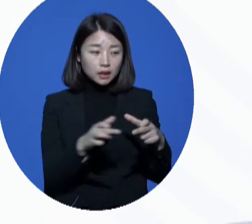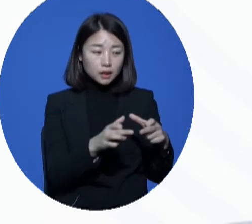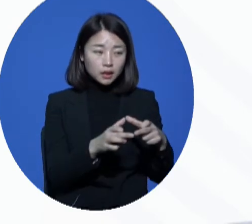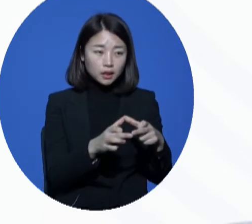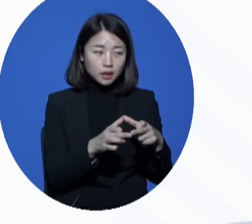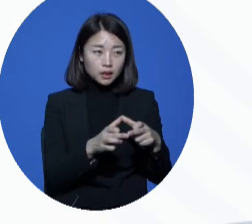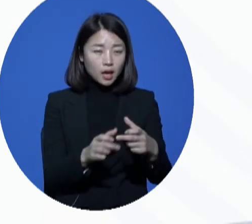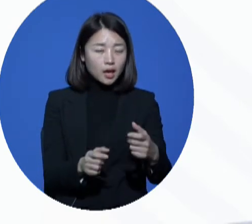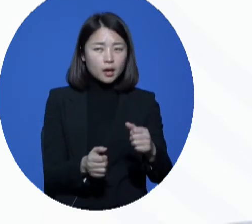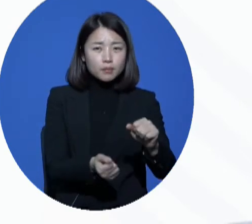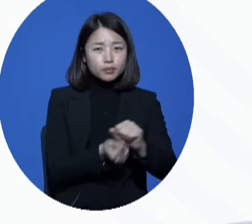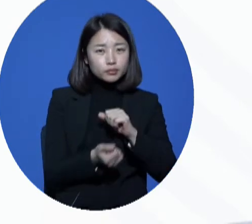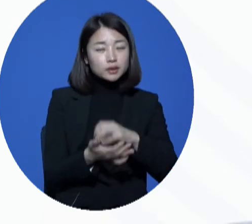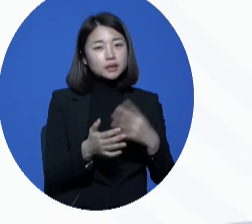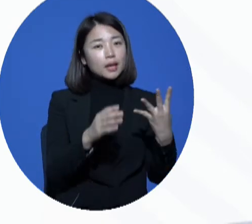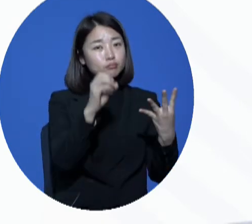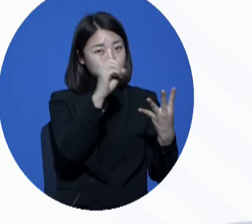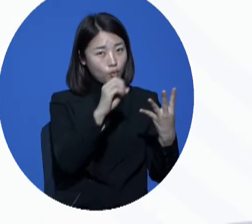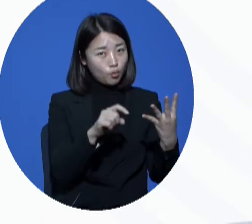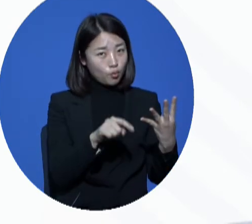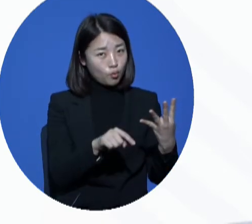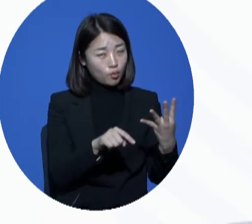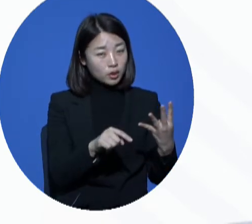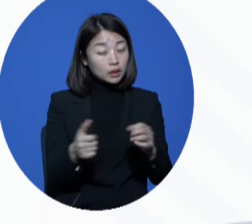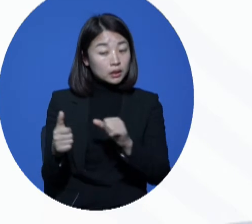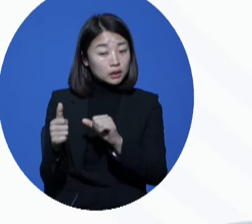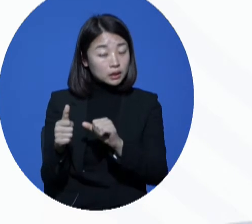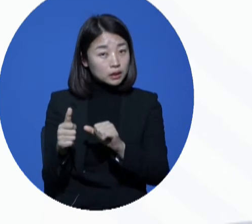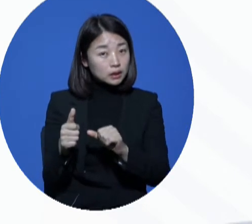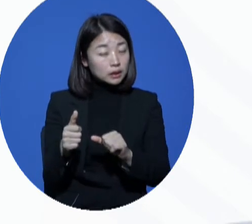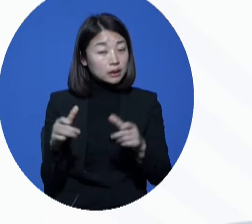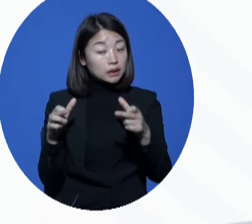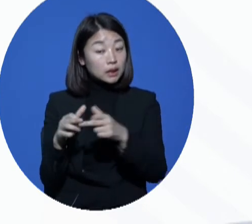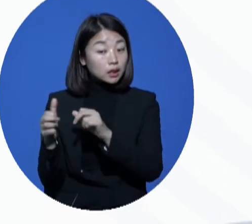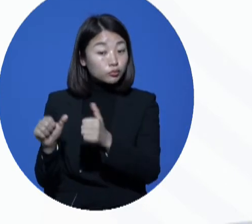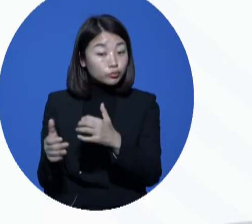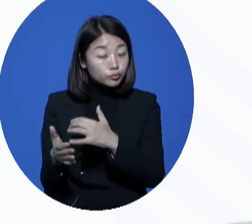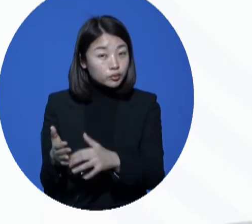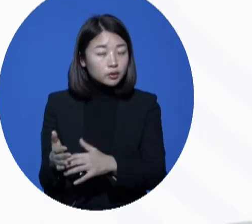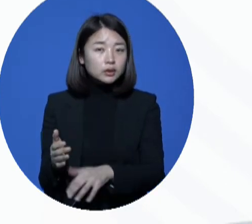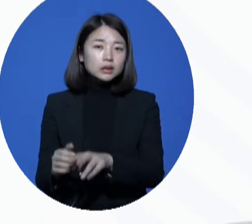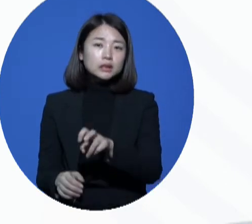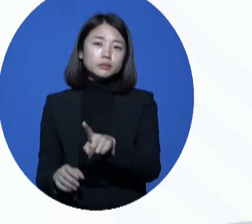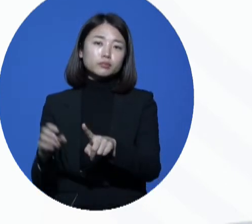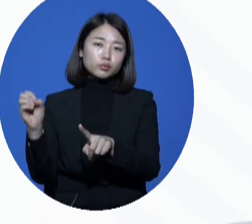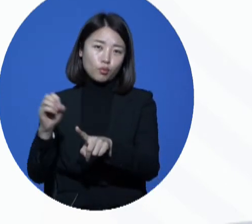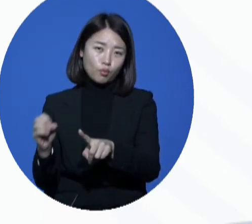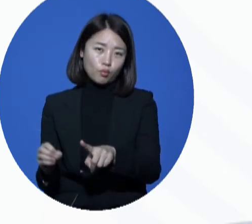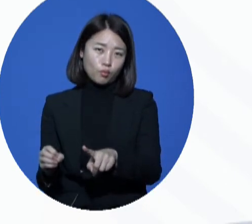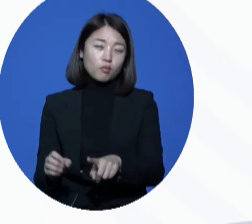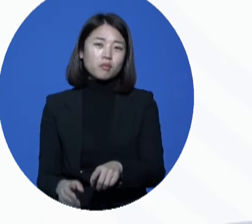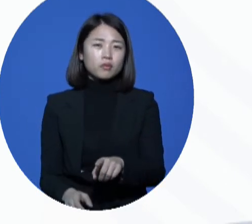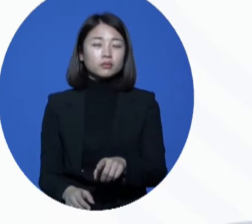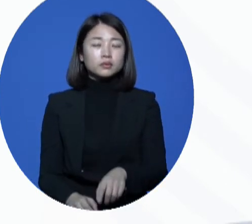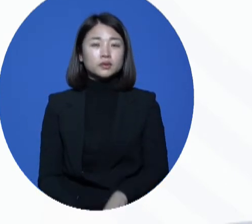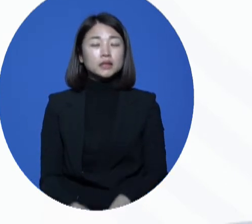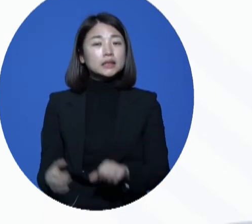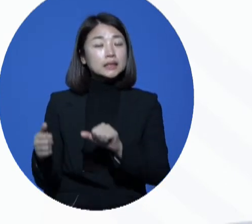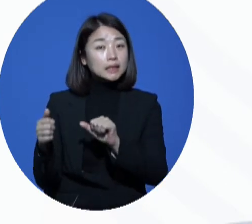약 4%인데 이 중 특이점은 사망자 중에 장애인 사망자는 21%에 해당한다는 겁니다.